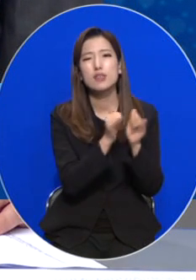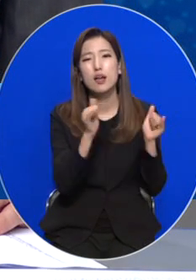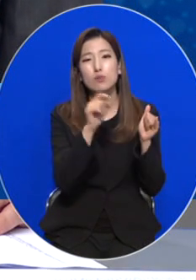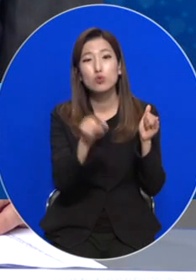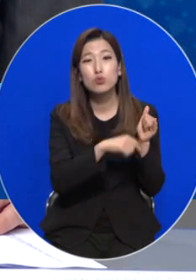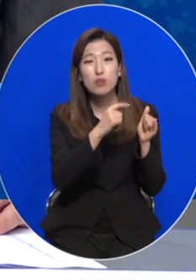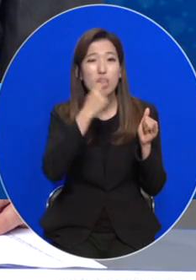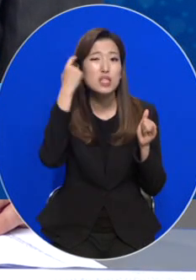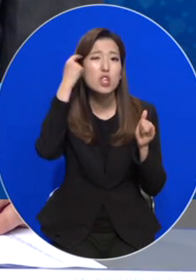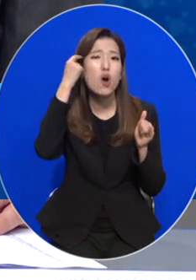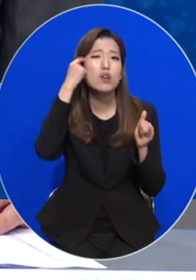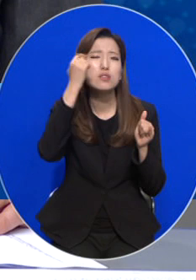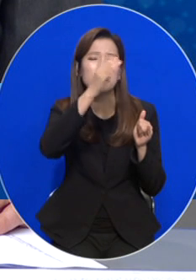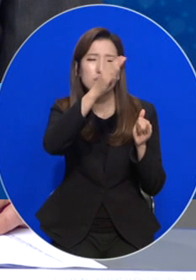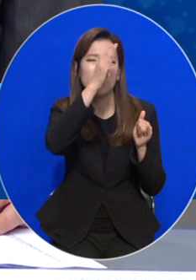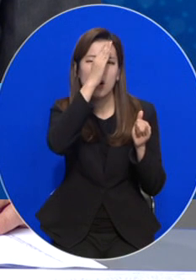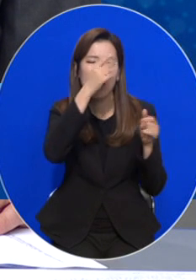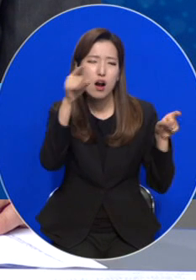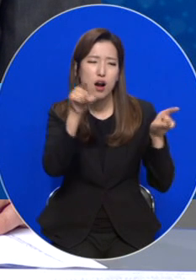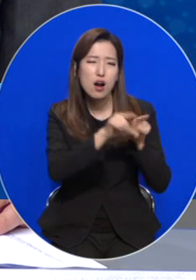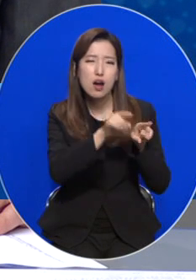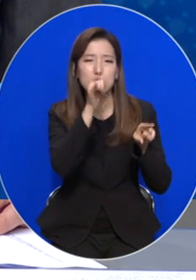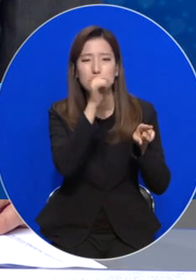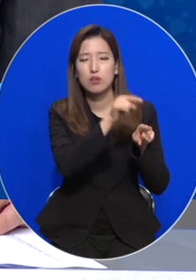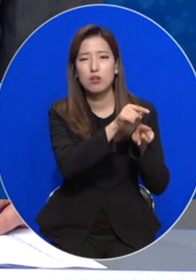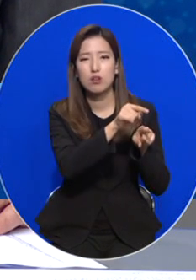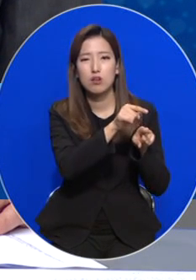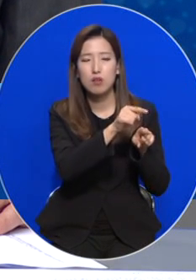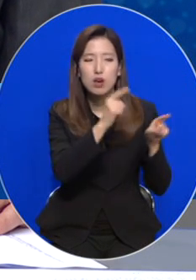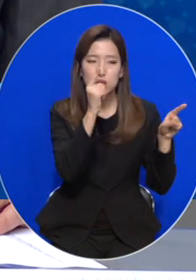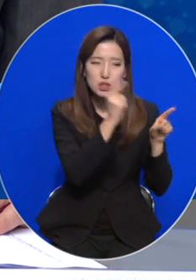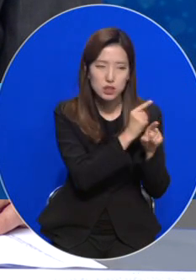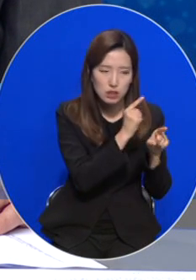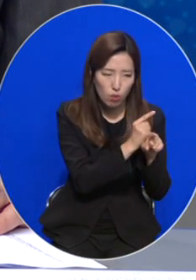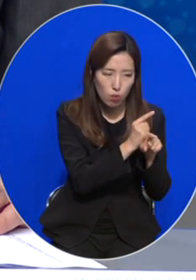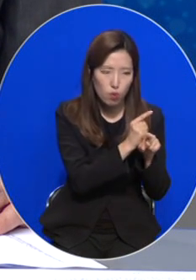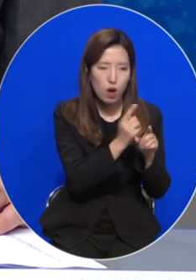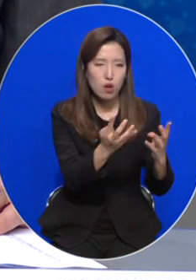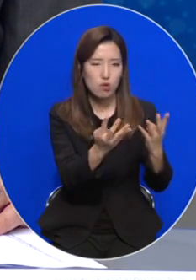감호소를 중심으로 치료 환경 개선을 주문했습니다. 문기혁 기자입니다.